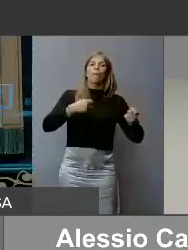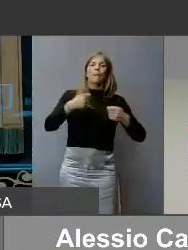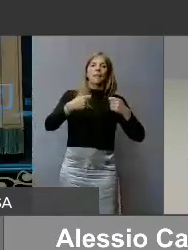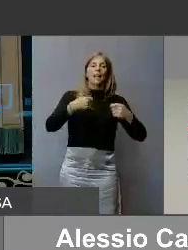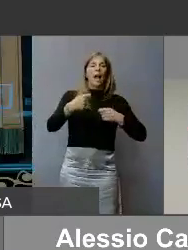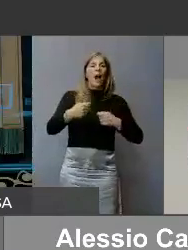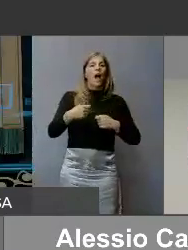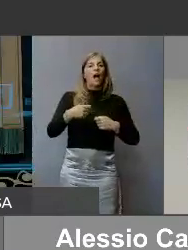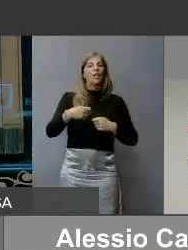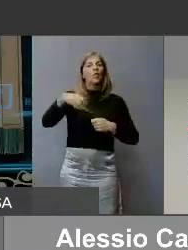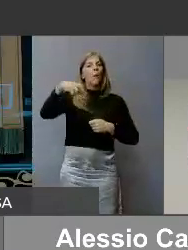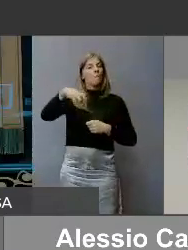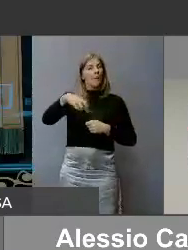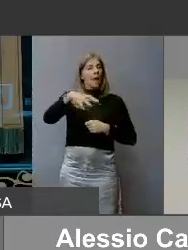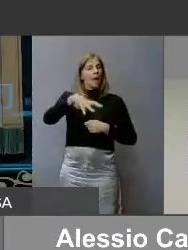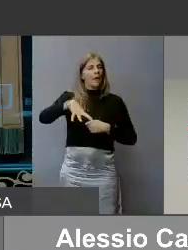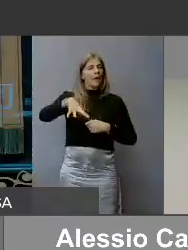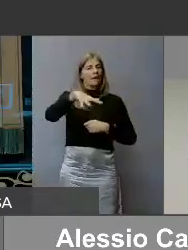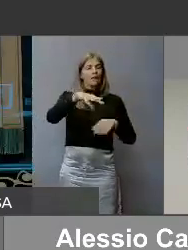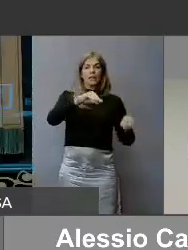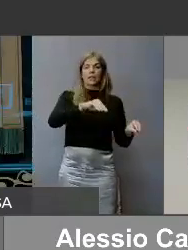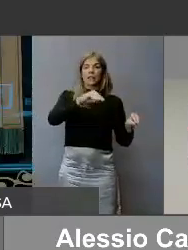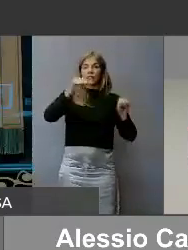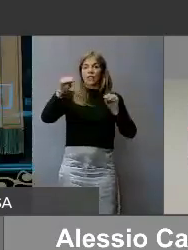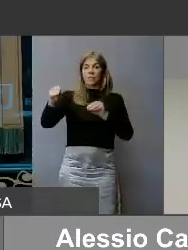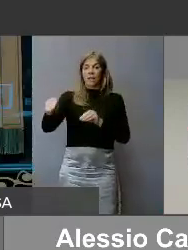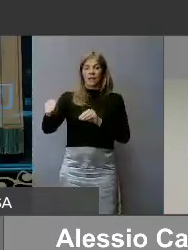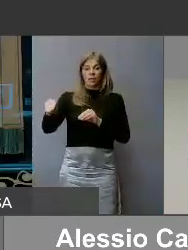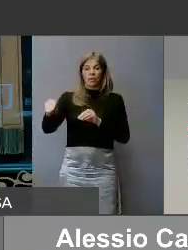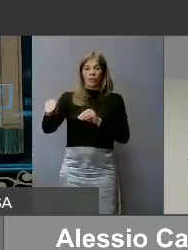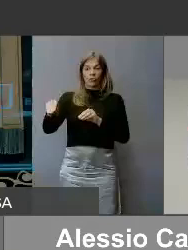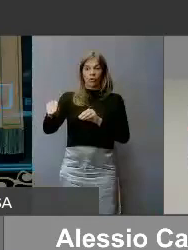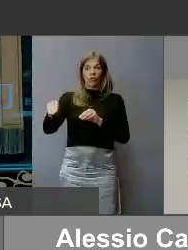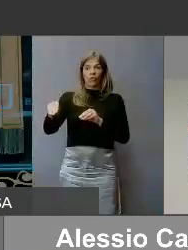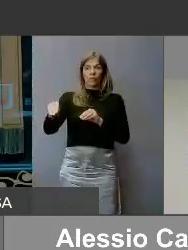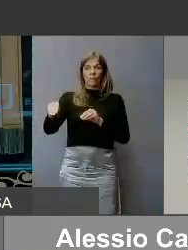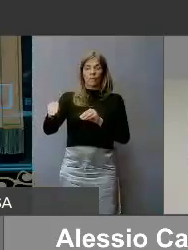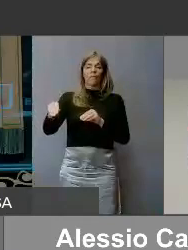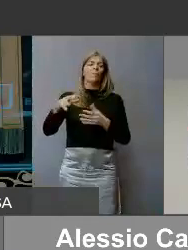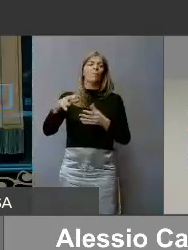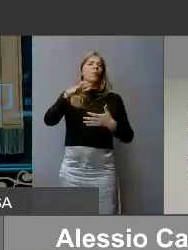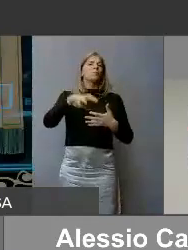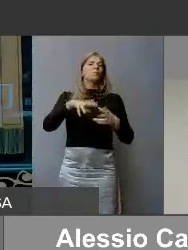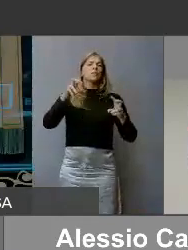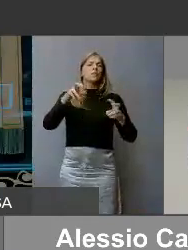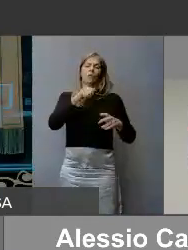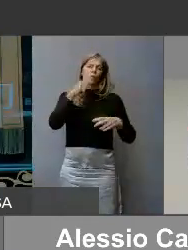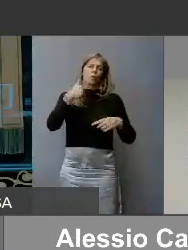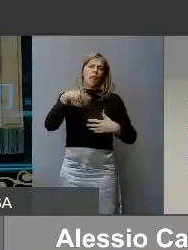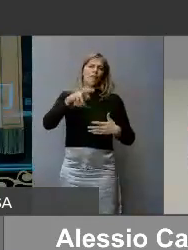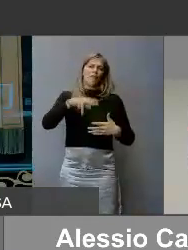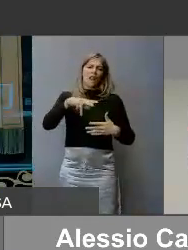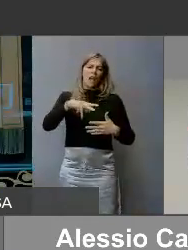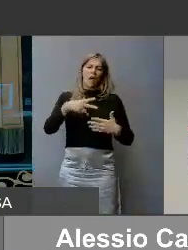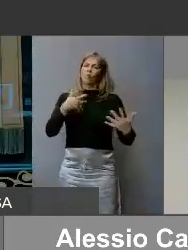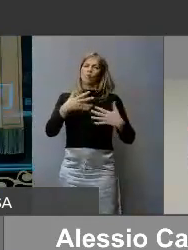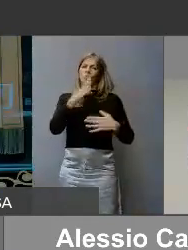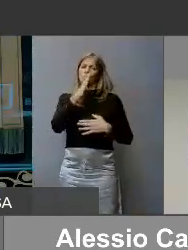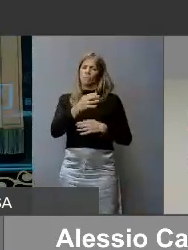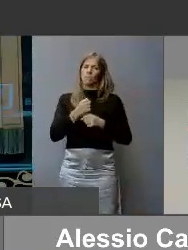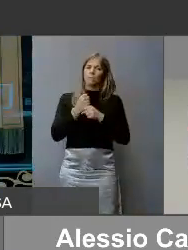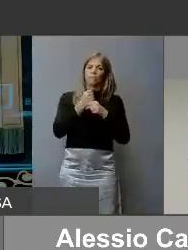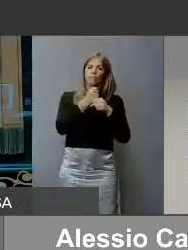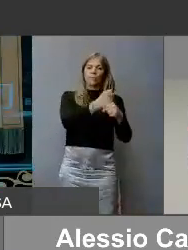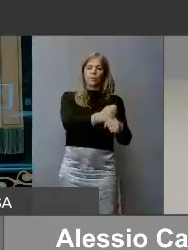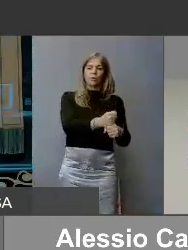leggerei per ragioni di tempo le testi quindi do la parola prima consigliera morfini poi successivamente la consigliera